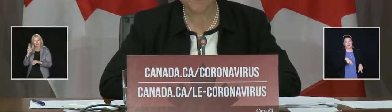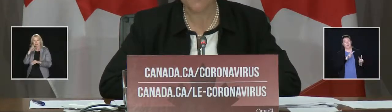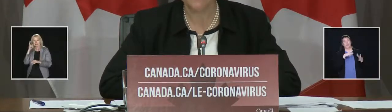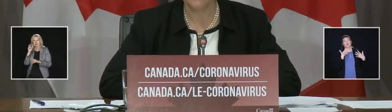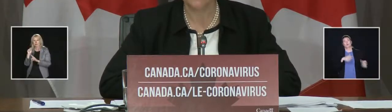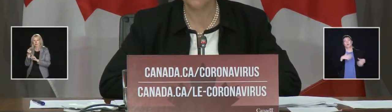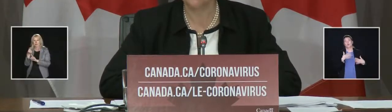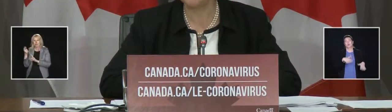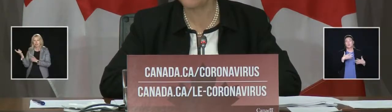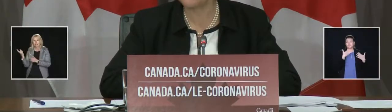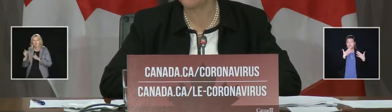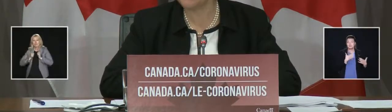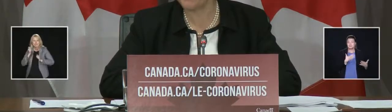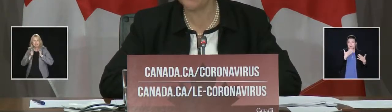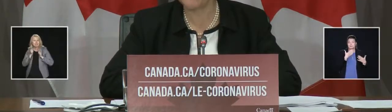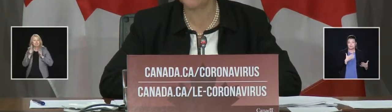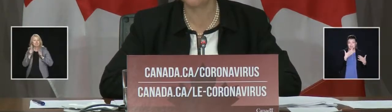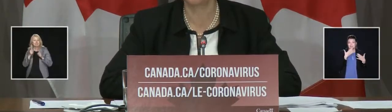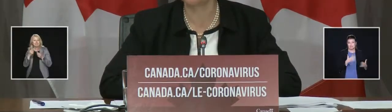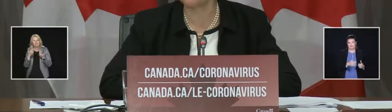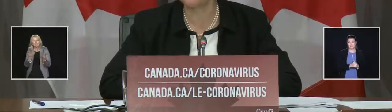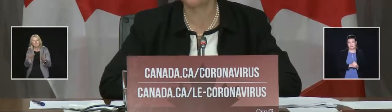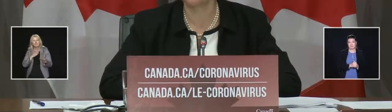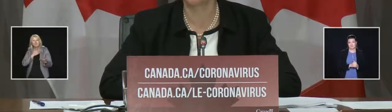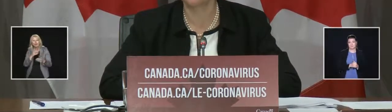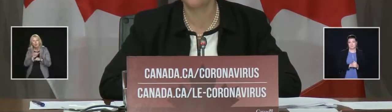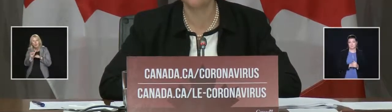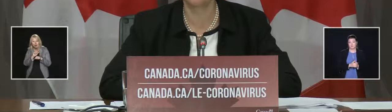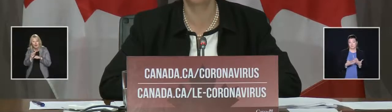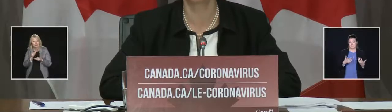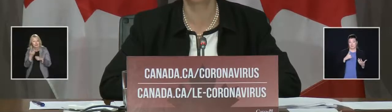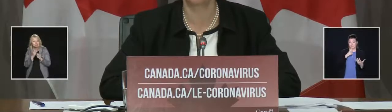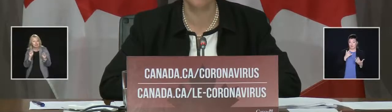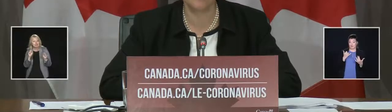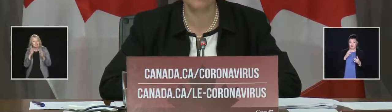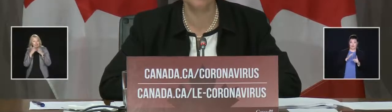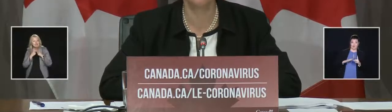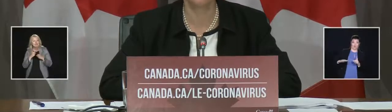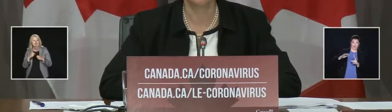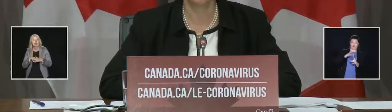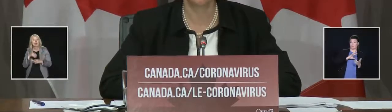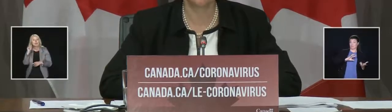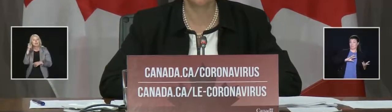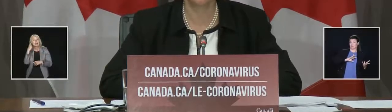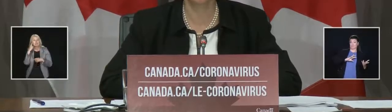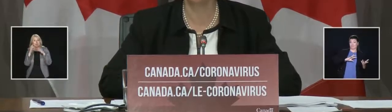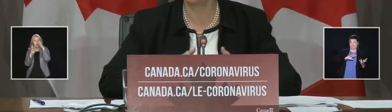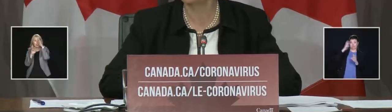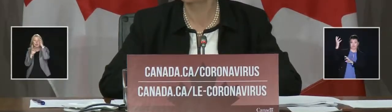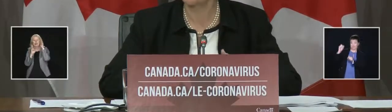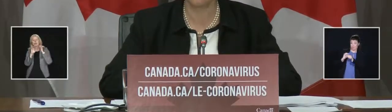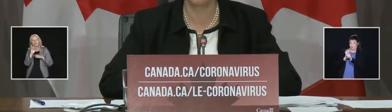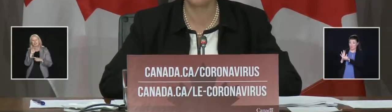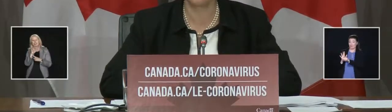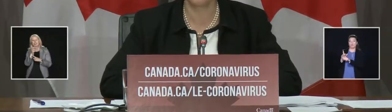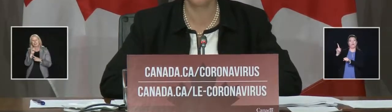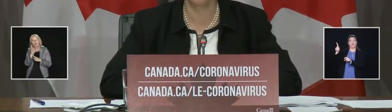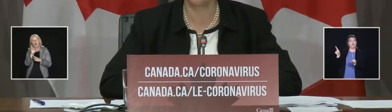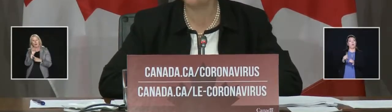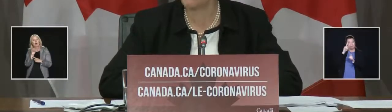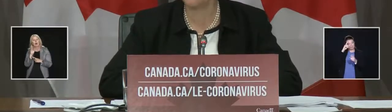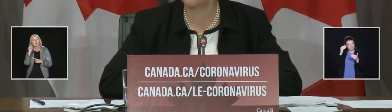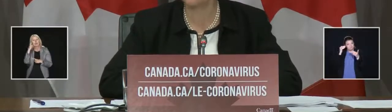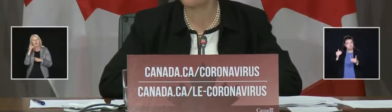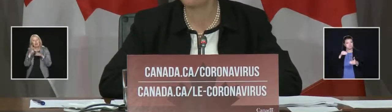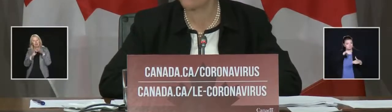vraiment hors de l'ordinaire et malgré tout, ils travaillent dans ce milieu. Notre ministre de l'Immigration, le ministre